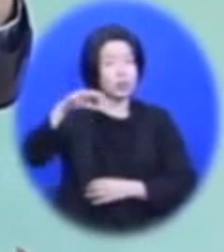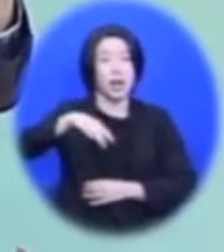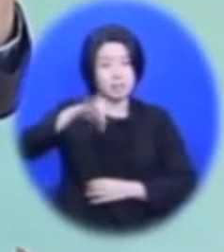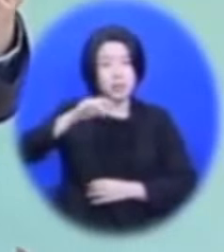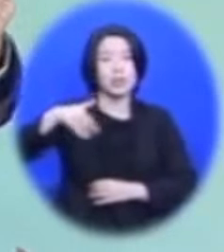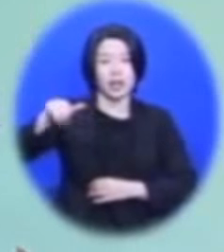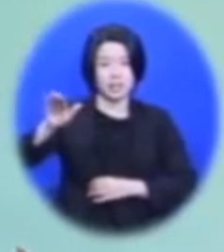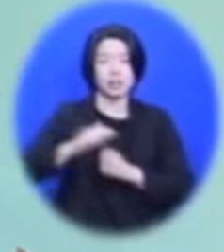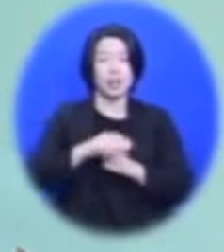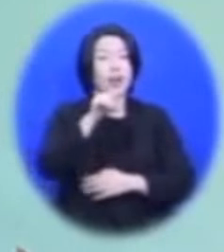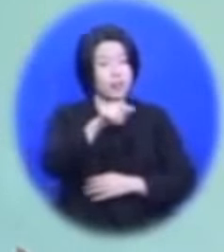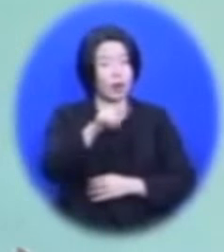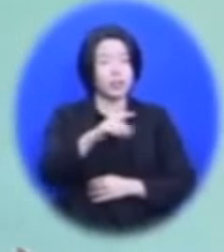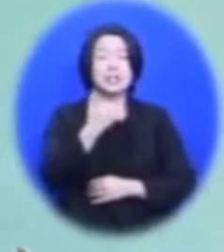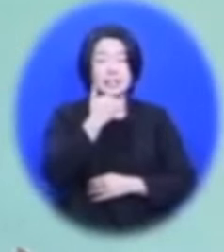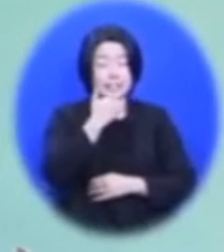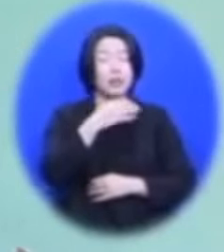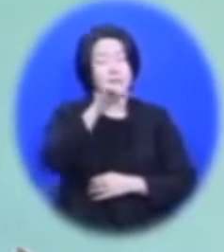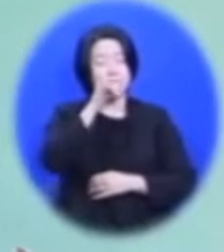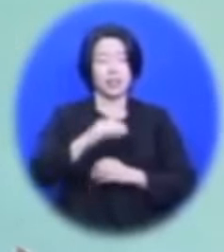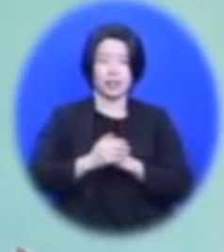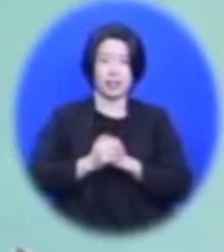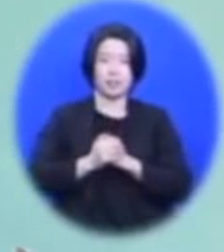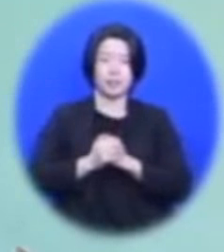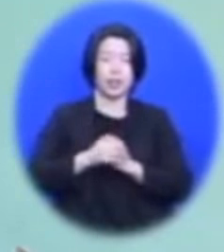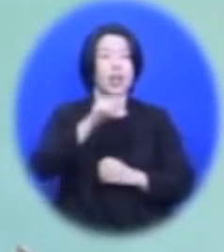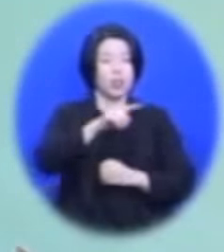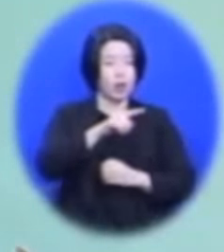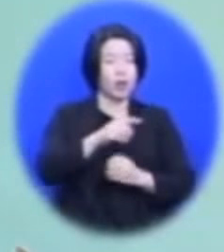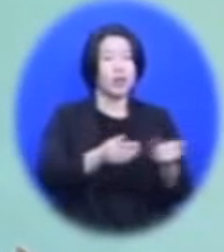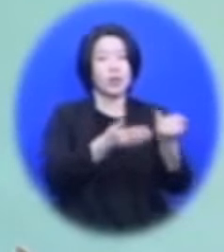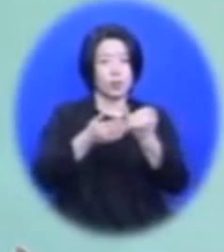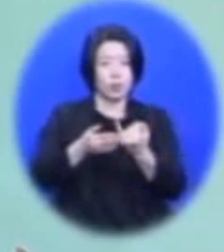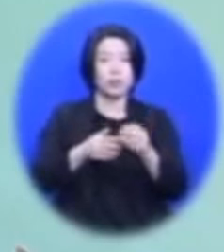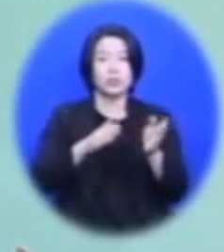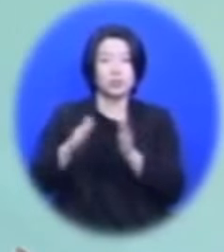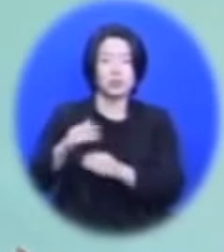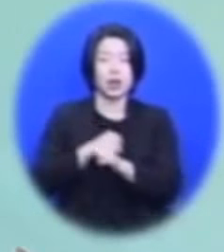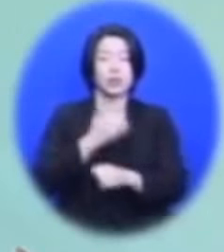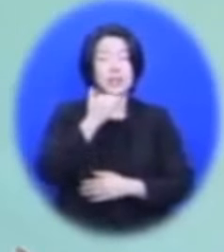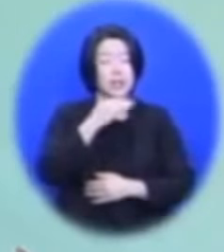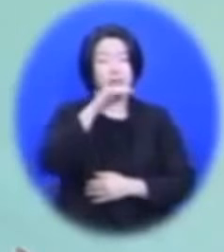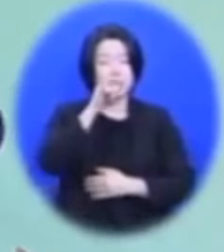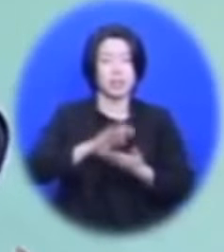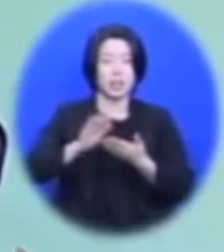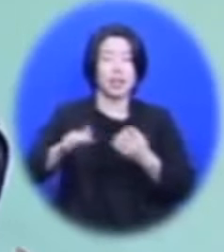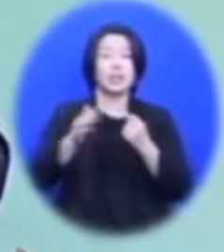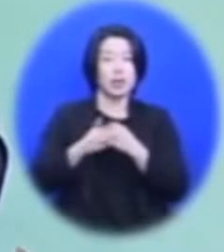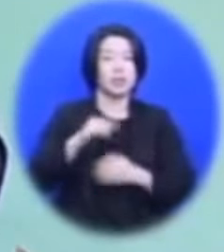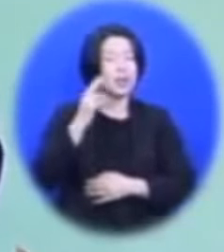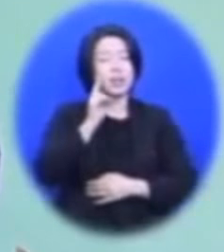가서 너를 기다리고 있을게. 너를 맞이할 준비를 하고. 그러니 너무 걱정하지